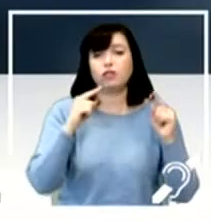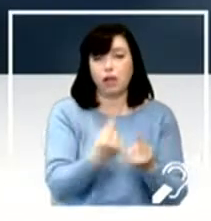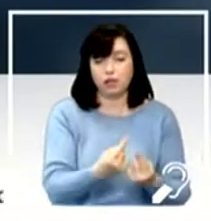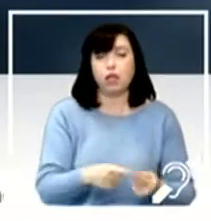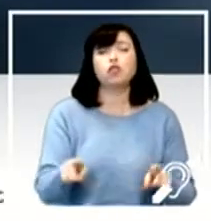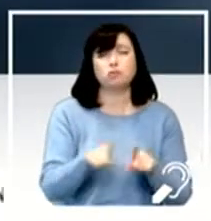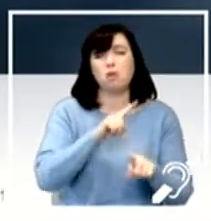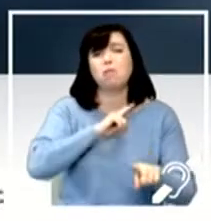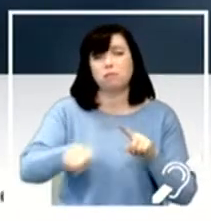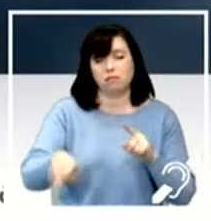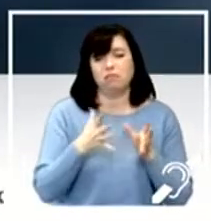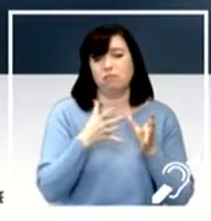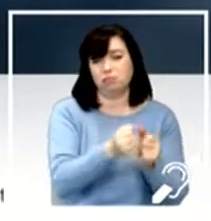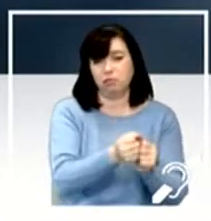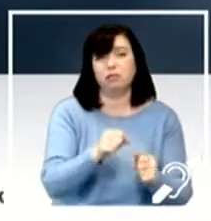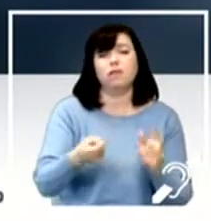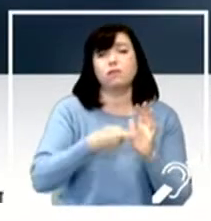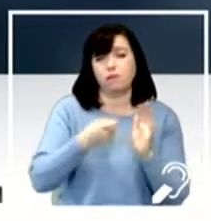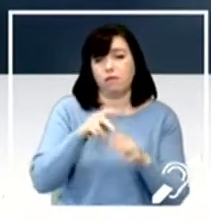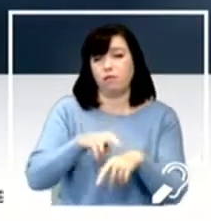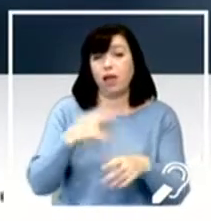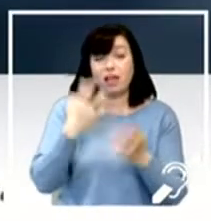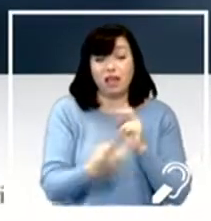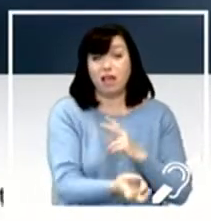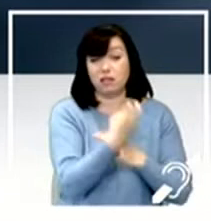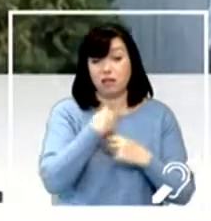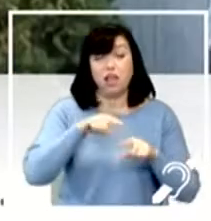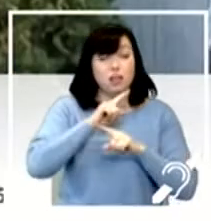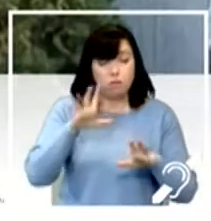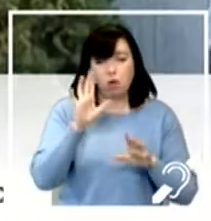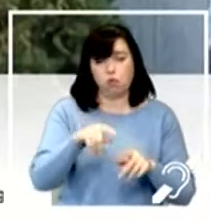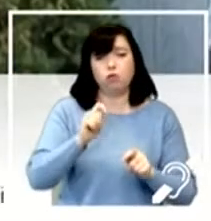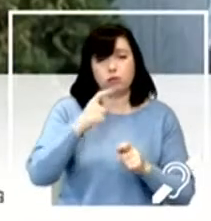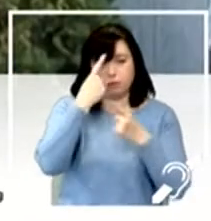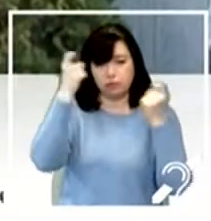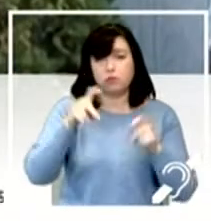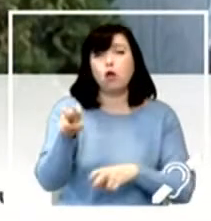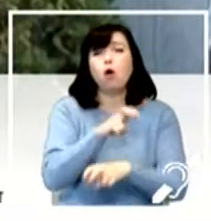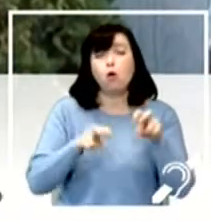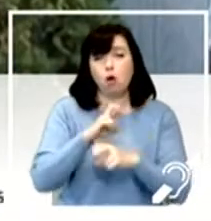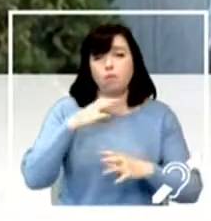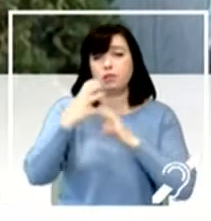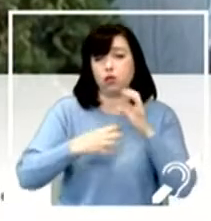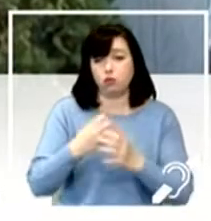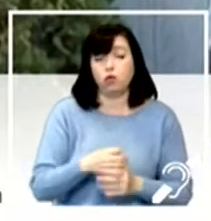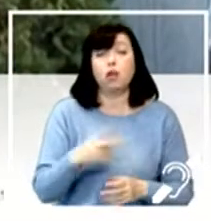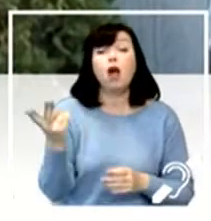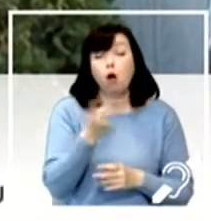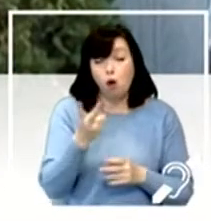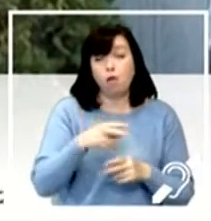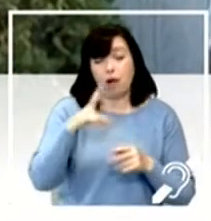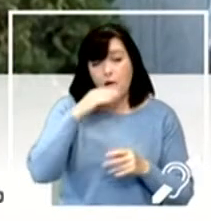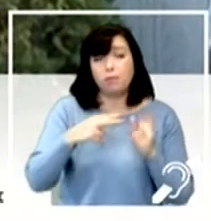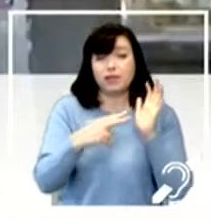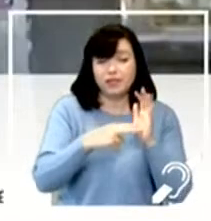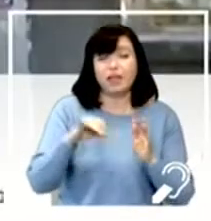fost identificat și citat la poliție. Dacă nu se va prezenta, el va fi anunțat în căutare internațională. Cei doi riscă între 7 și 10 ani